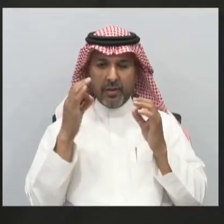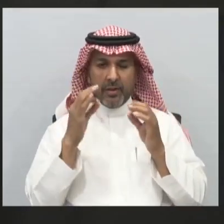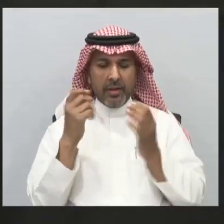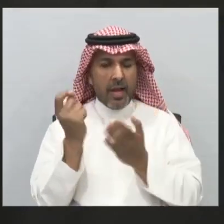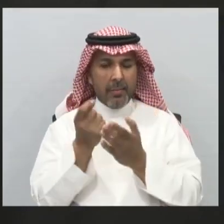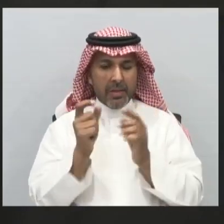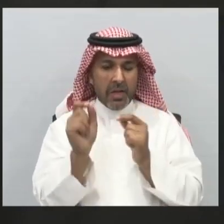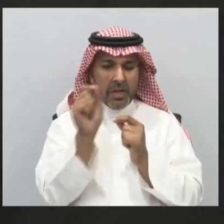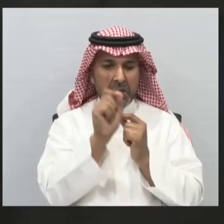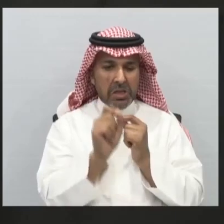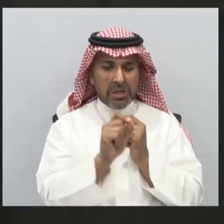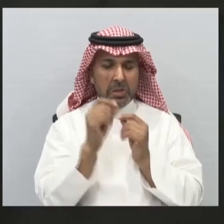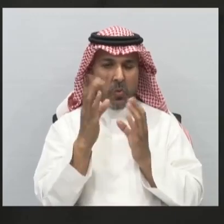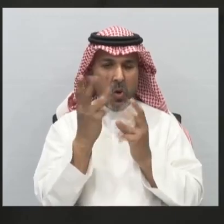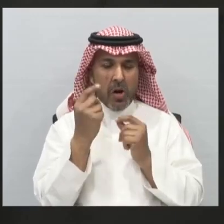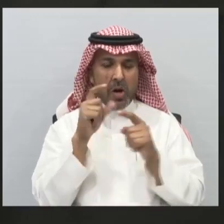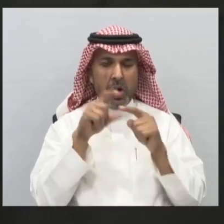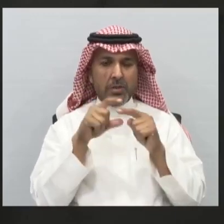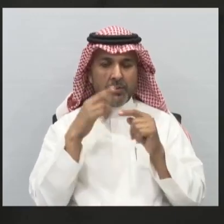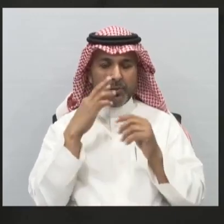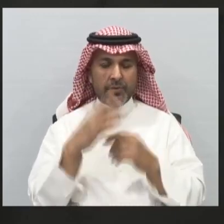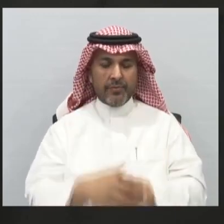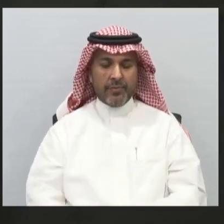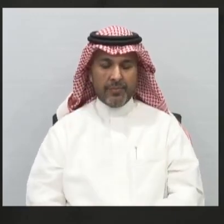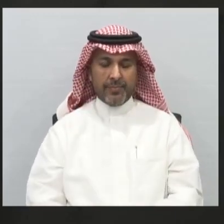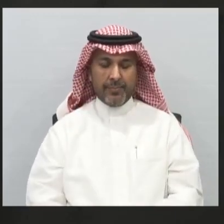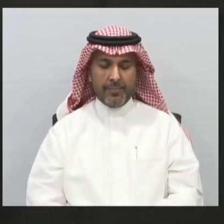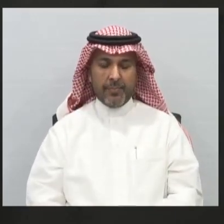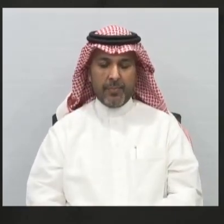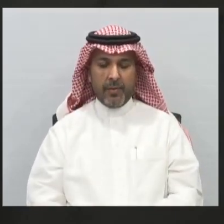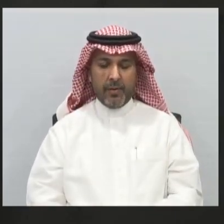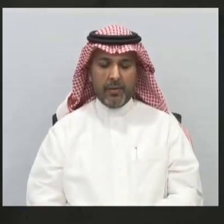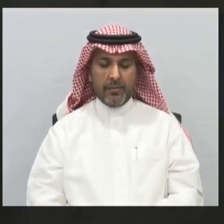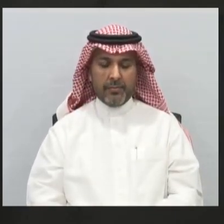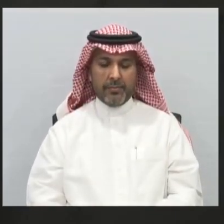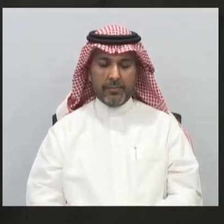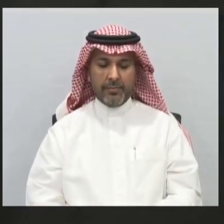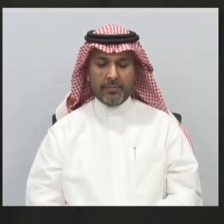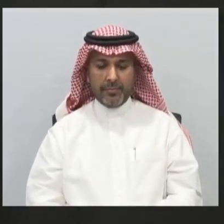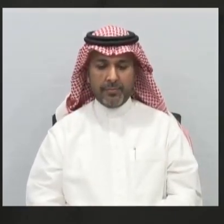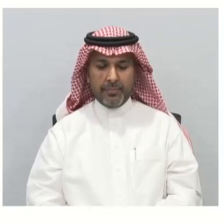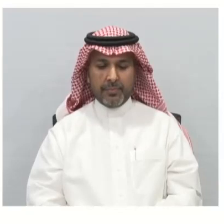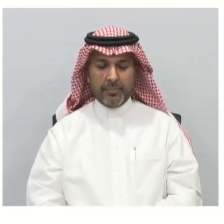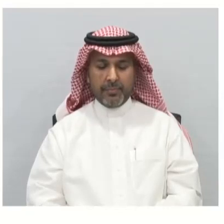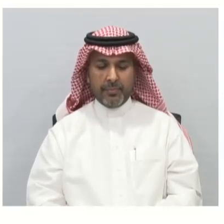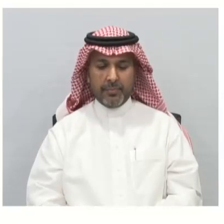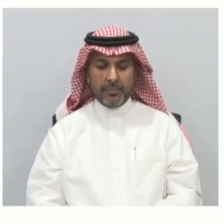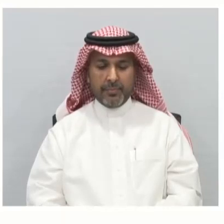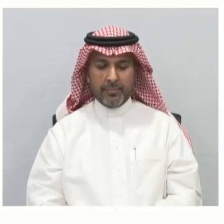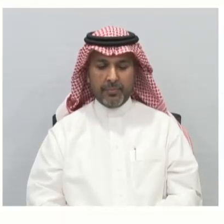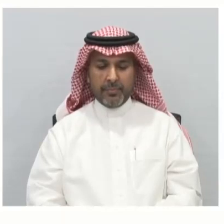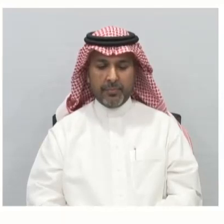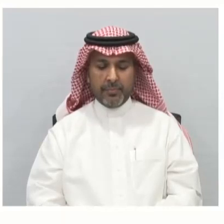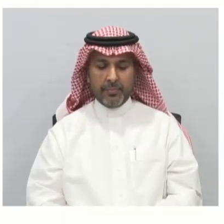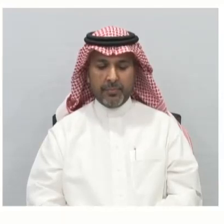في الرياضيات لابد ان يعني ما تفارق هذه المهاره عندك لابد ان تتمكن من عمليه القسمه راح نحل الان